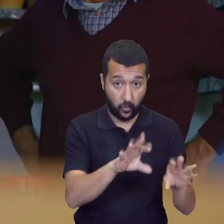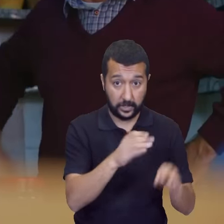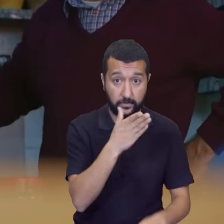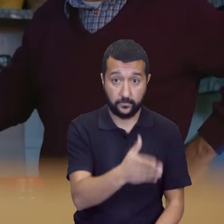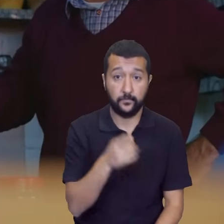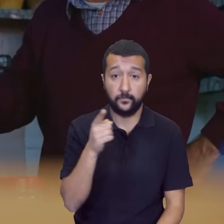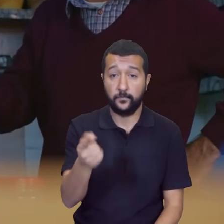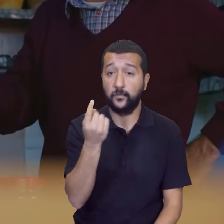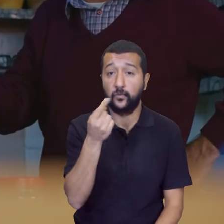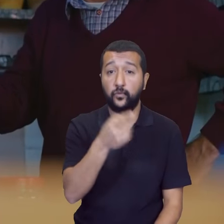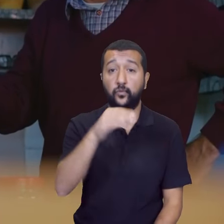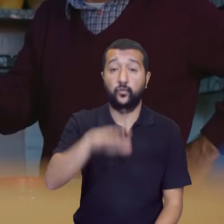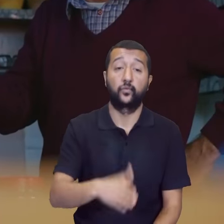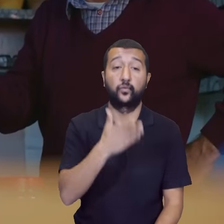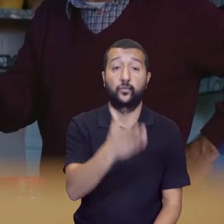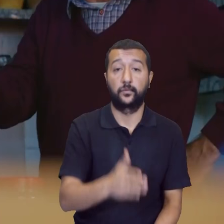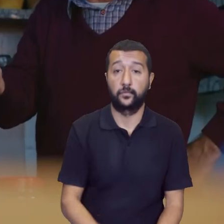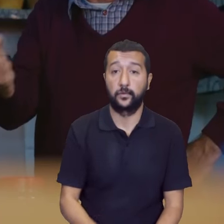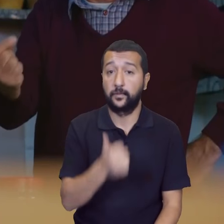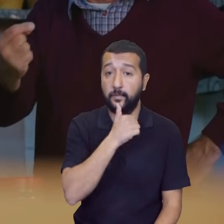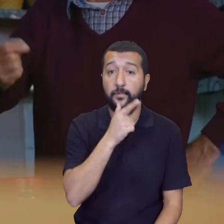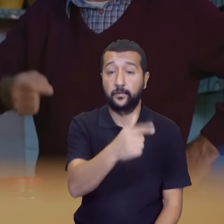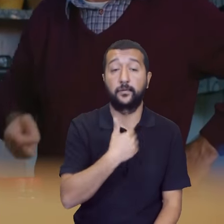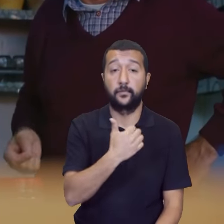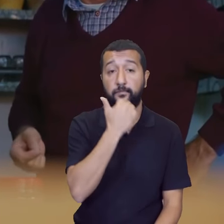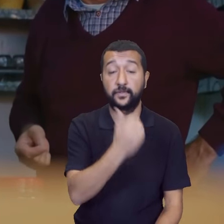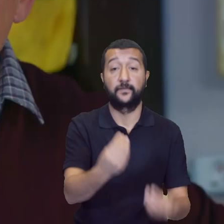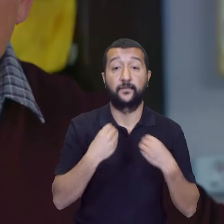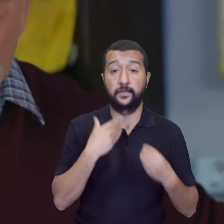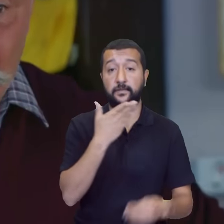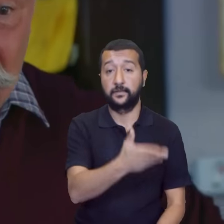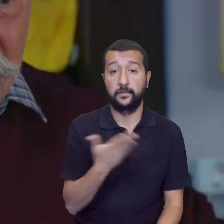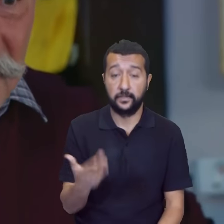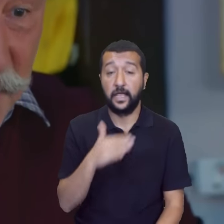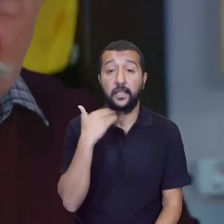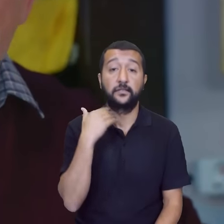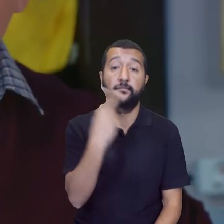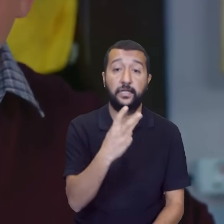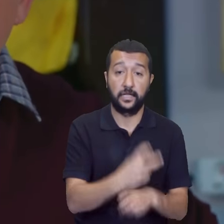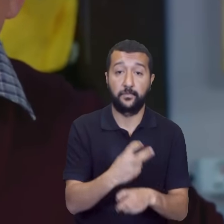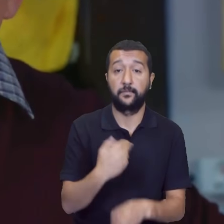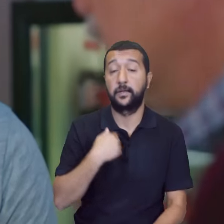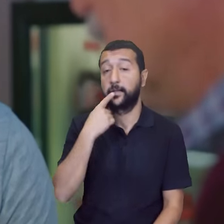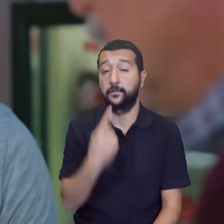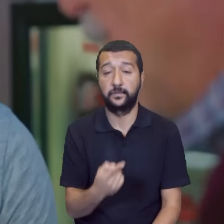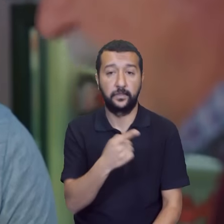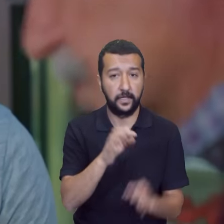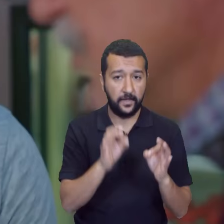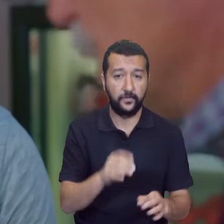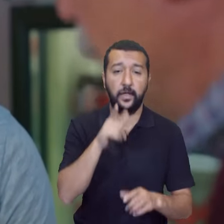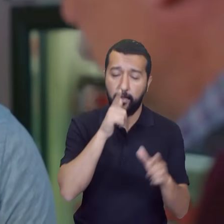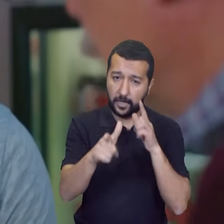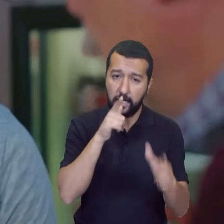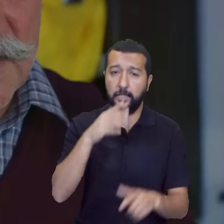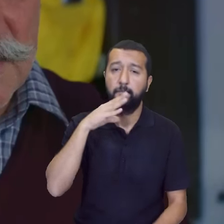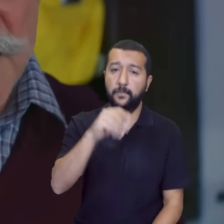öğrettim? Parmak kadar çocuktun. Baban seni bana emanet ettiğinde. Eti senin, kemiği benim demişti. Evet,